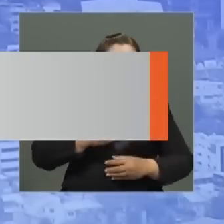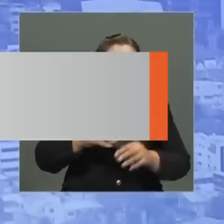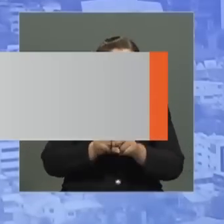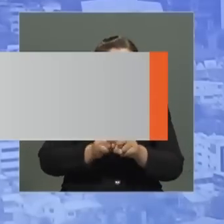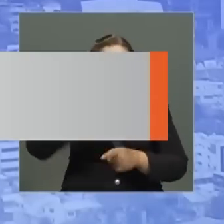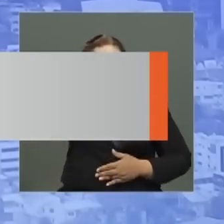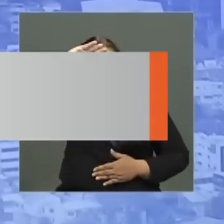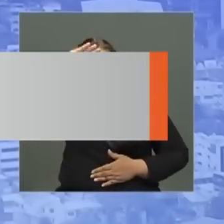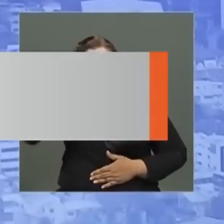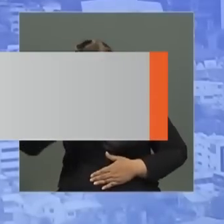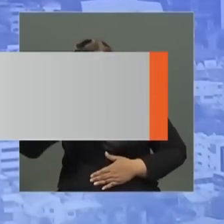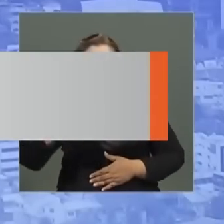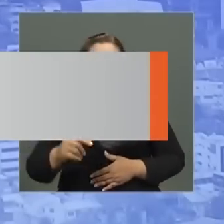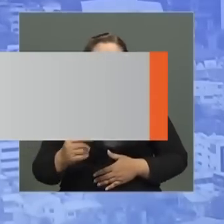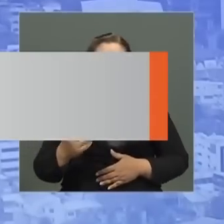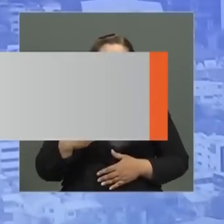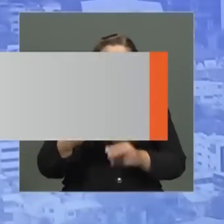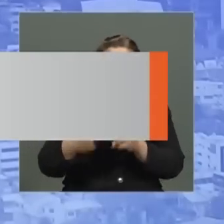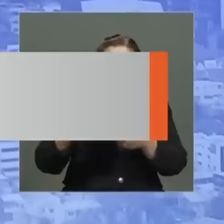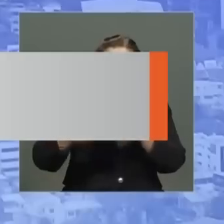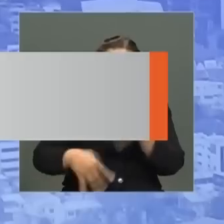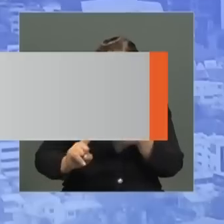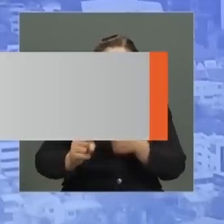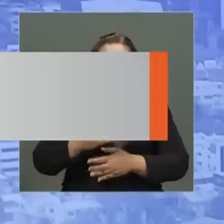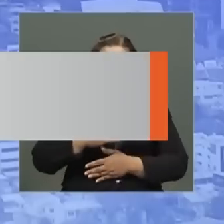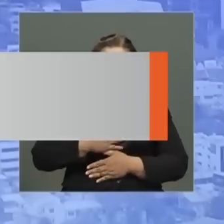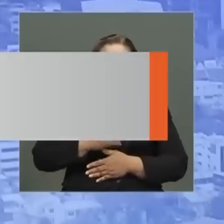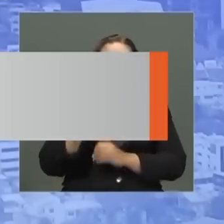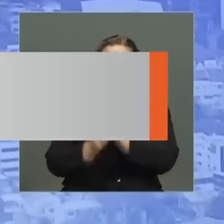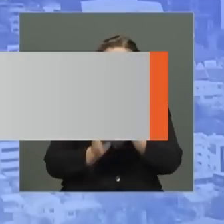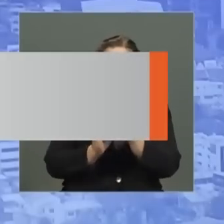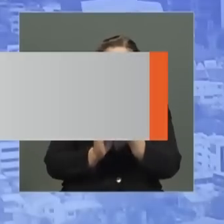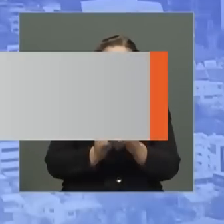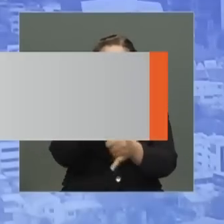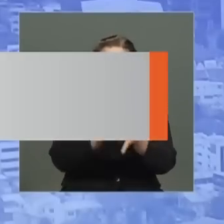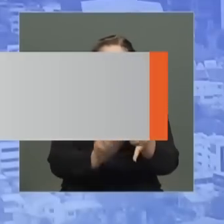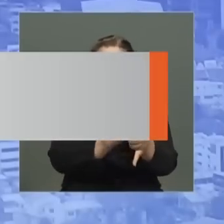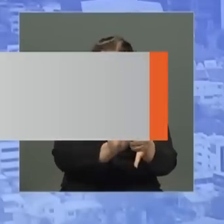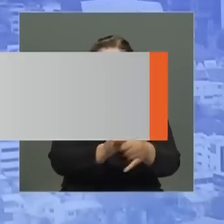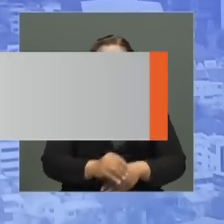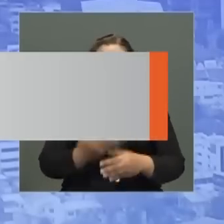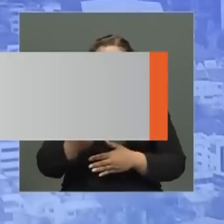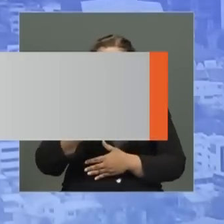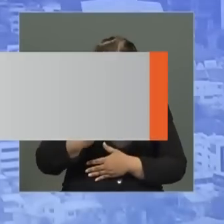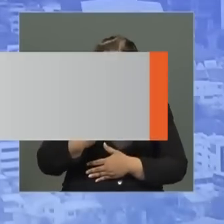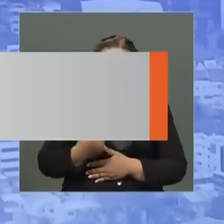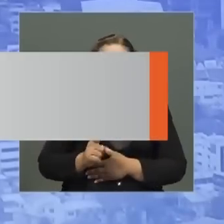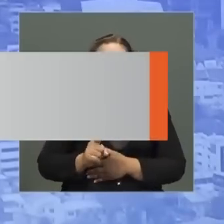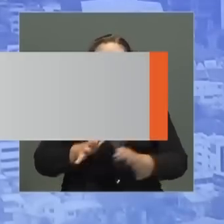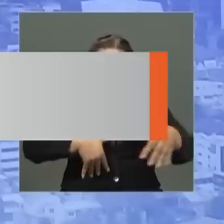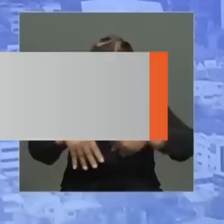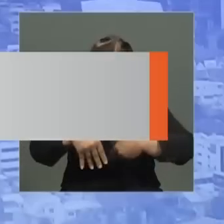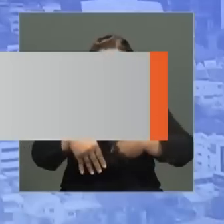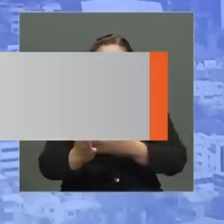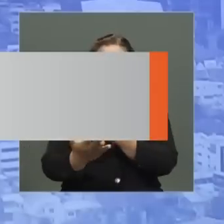ไม่สบายใครที่เข้ามาดูในระบบของท่านเองก็จะได้ปลอดภัยนะครับส่วนอันที่ 3คือภาคของประชาชนที่ผม